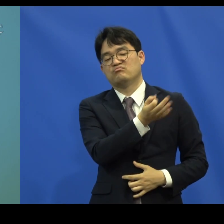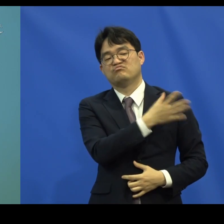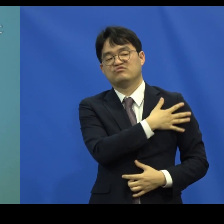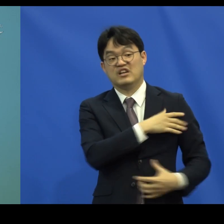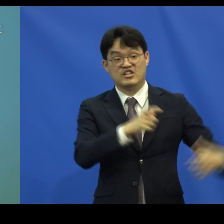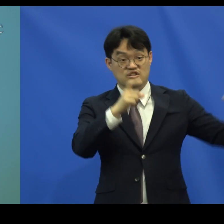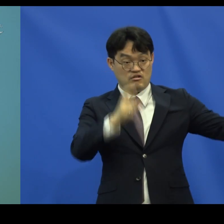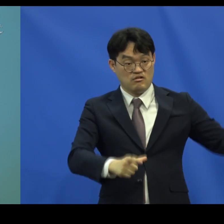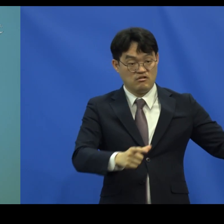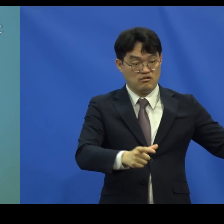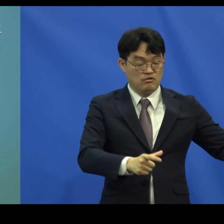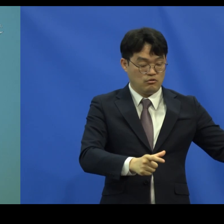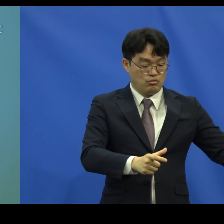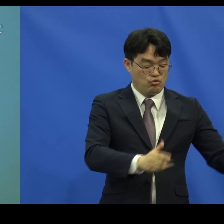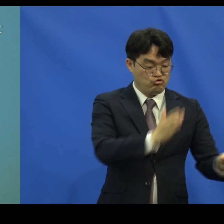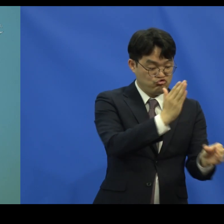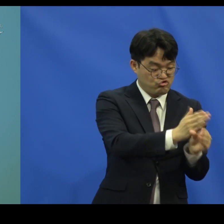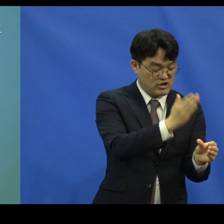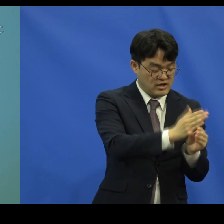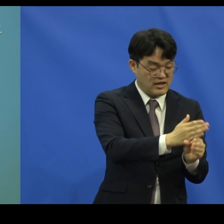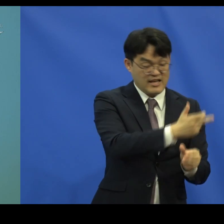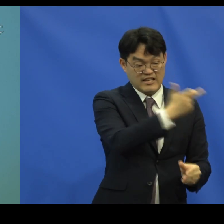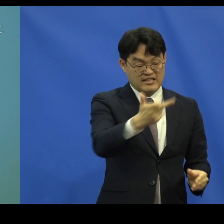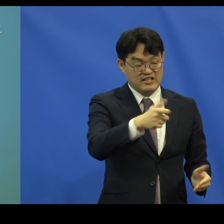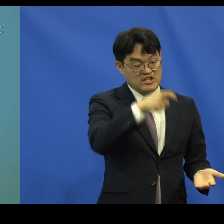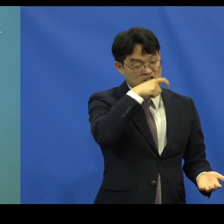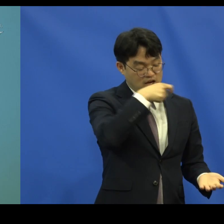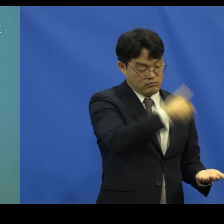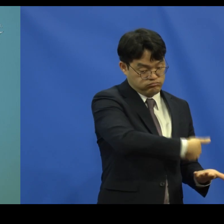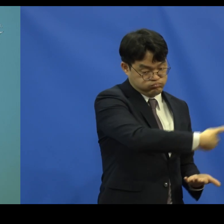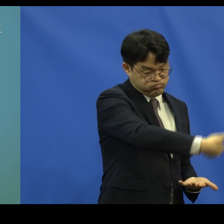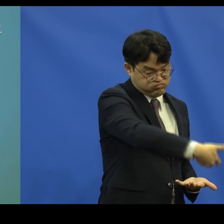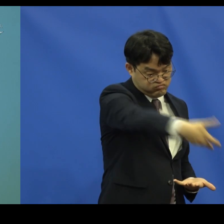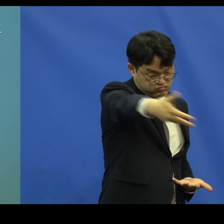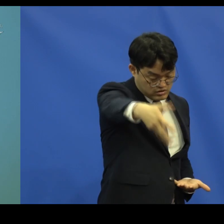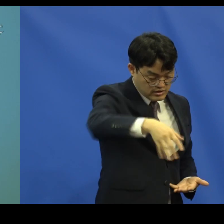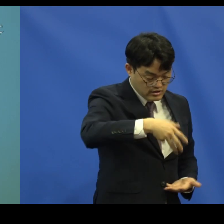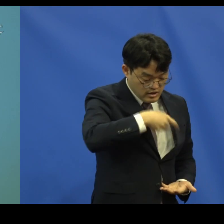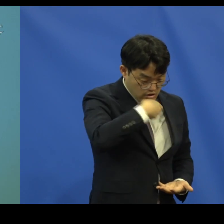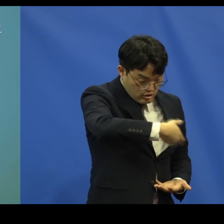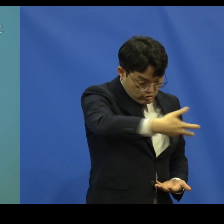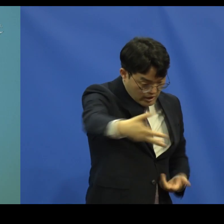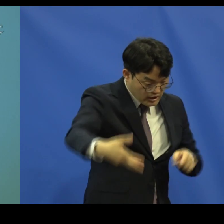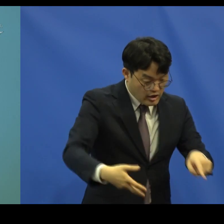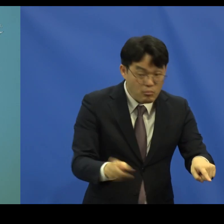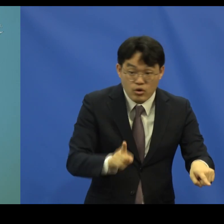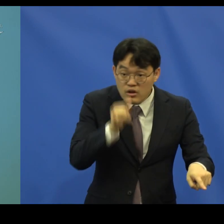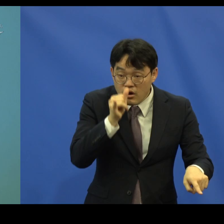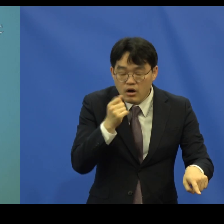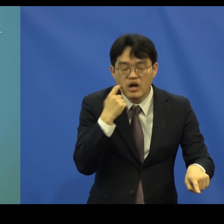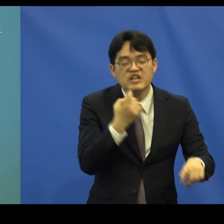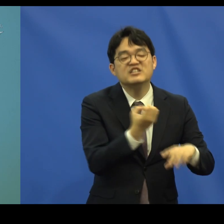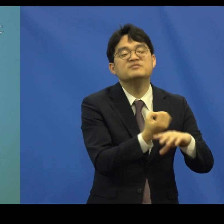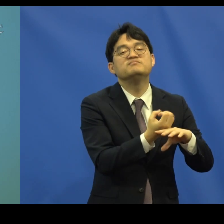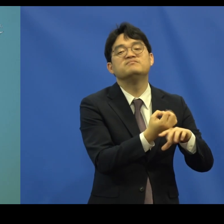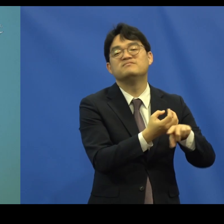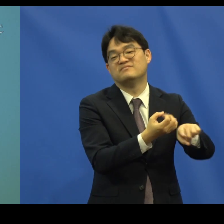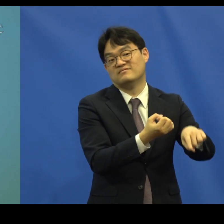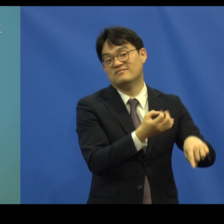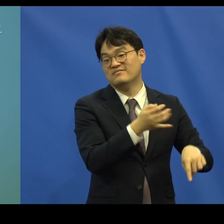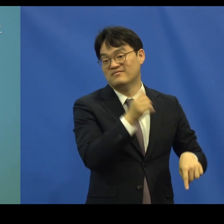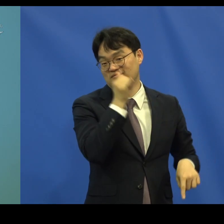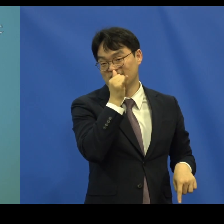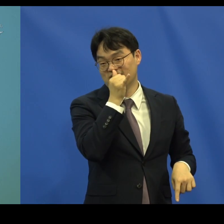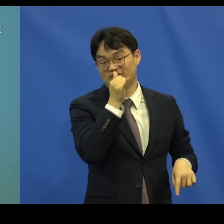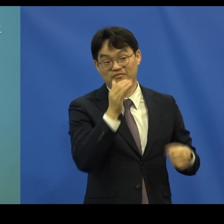큰 강이 흐르고 있는데 이 강에서 금광이 있어요. 금을 채취를 한 거죠. 그래서 이 사대